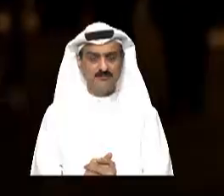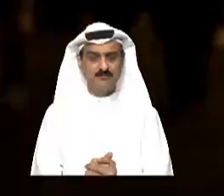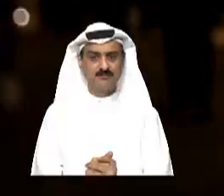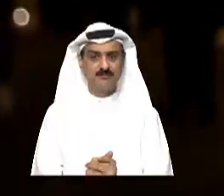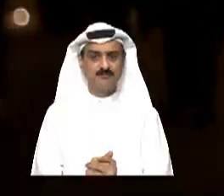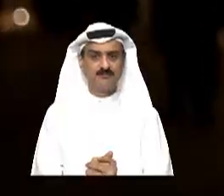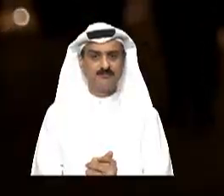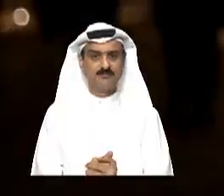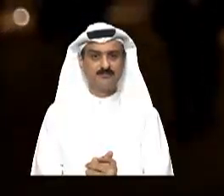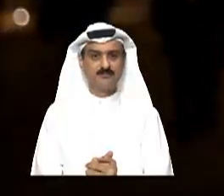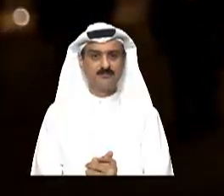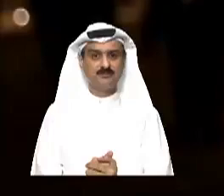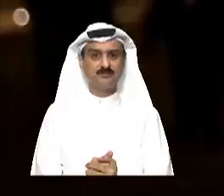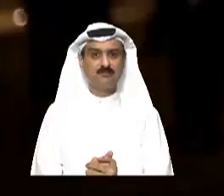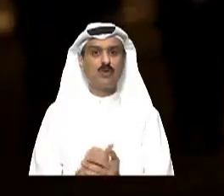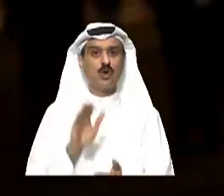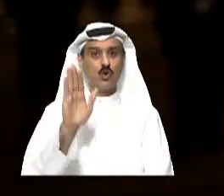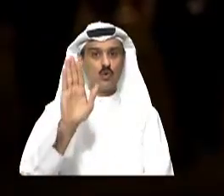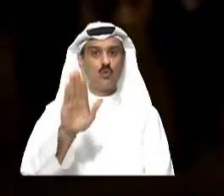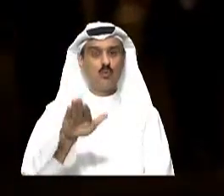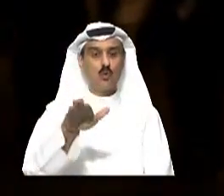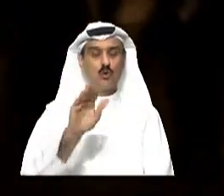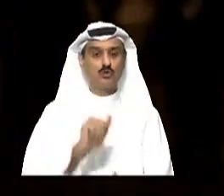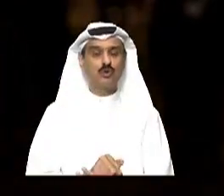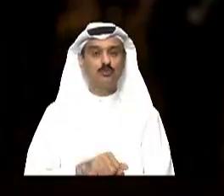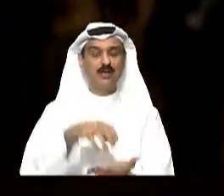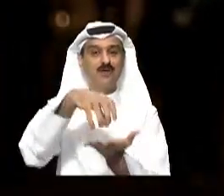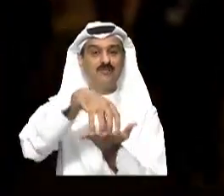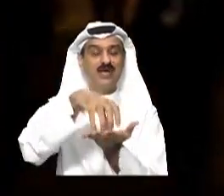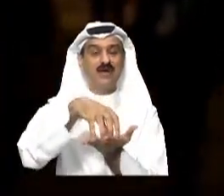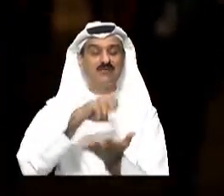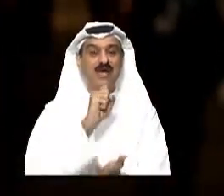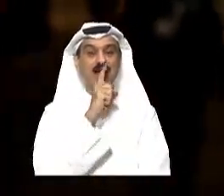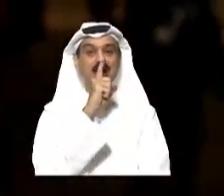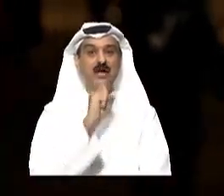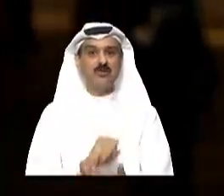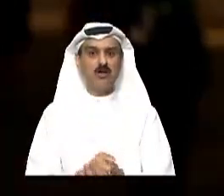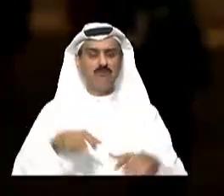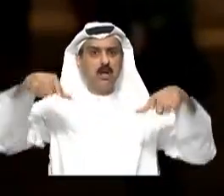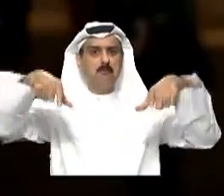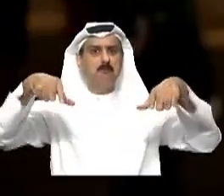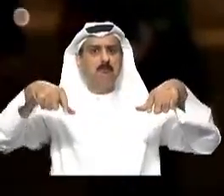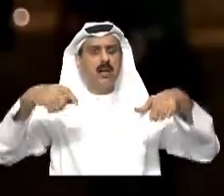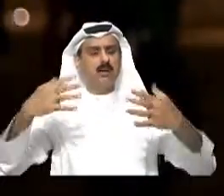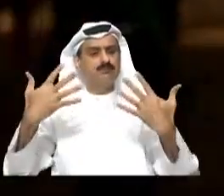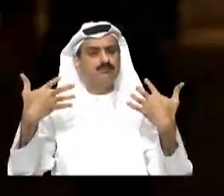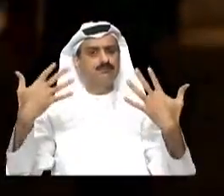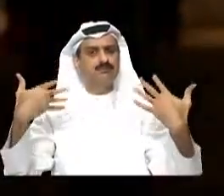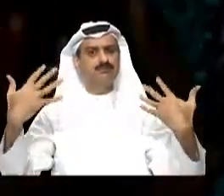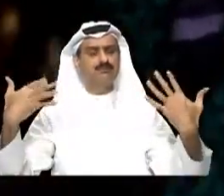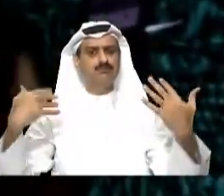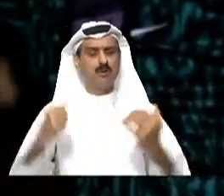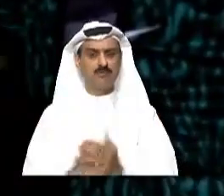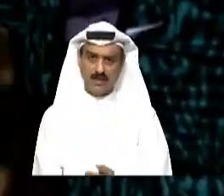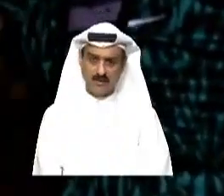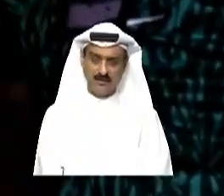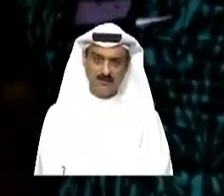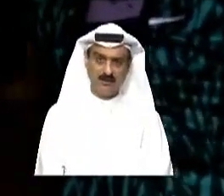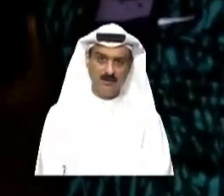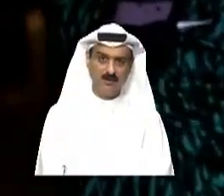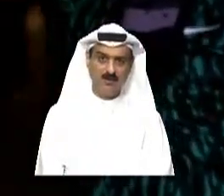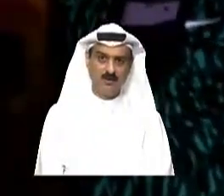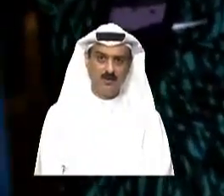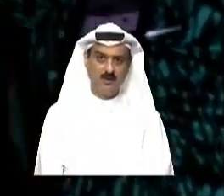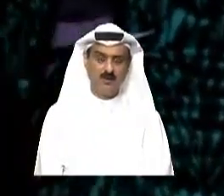أكبر الاستادات المتواجدة في دولة قطر ومن أكبر الاستادات في المونديال، وأكيد كان هناك